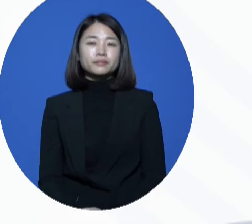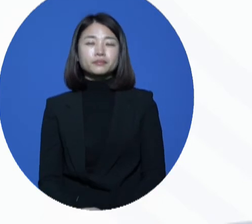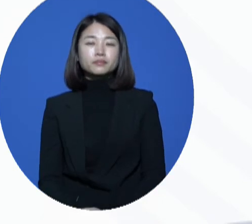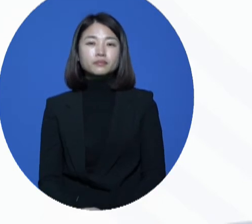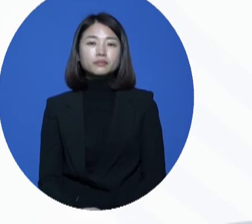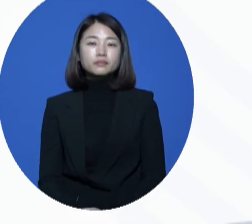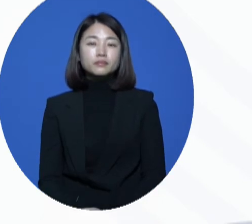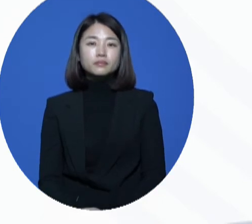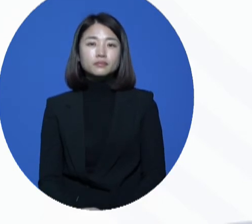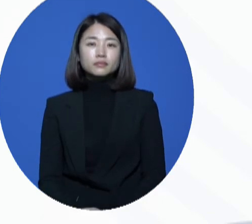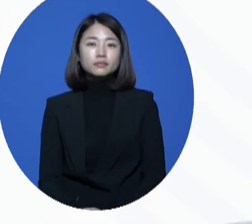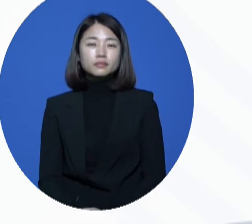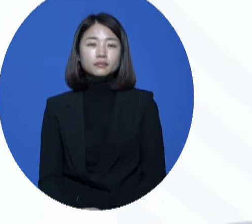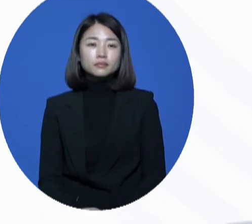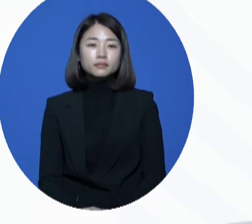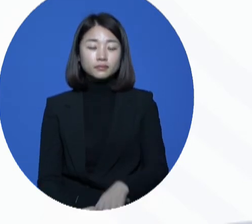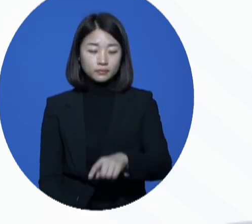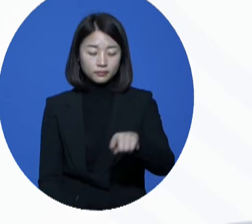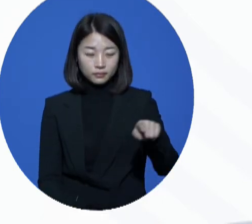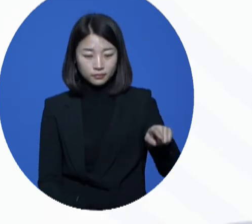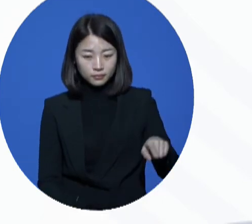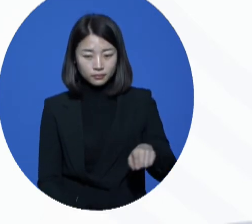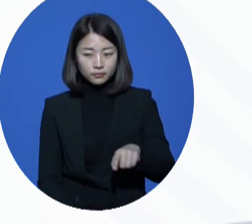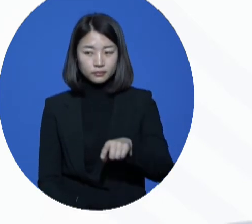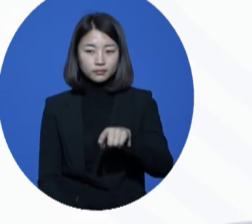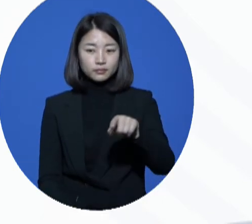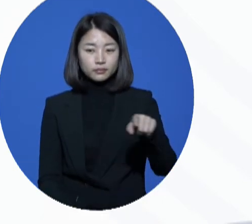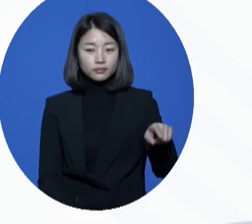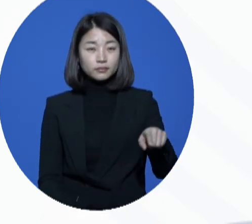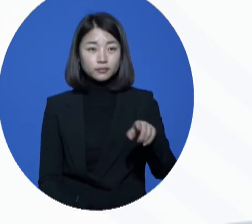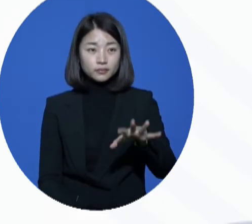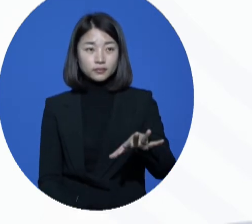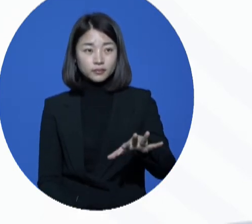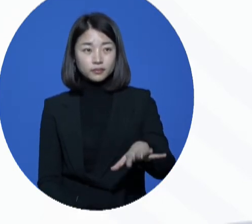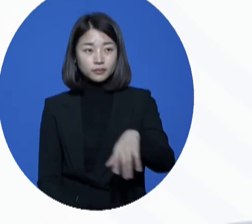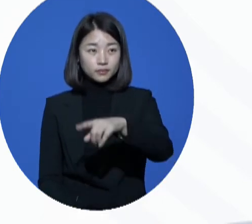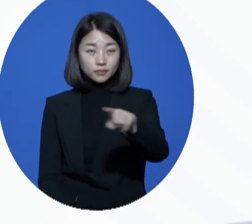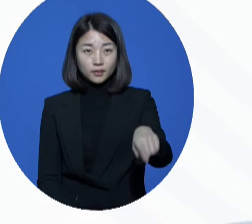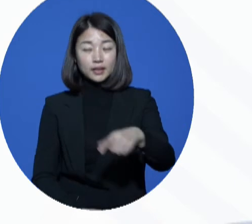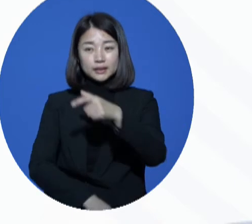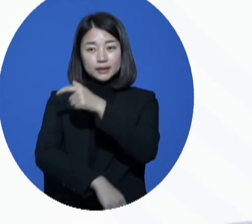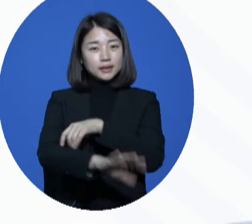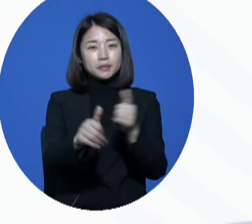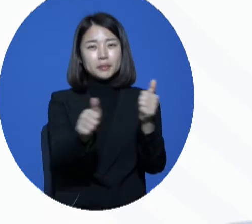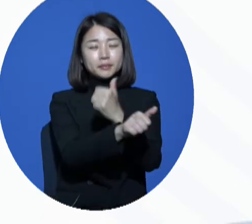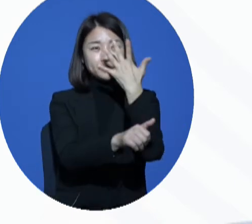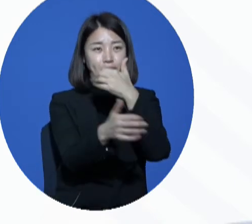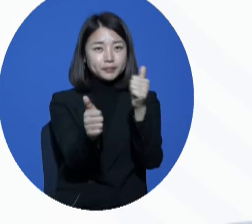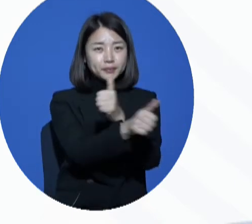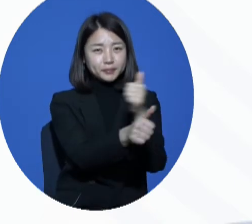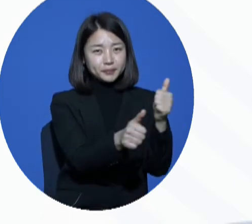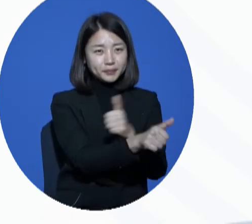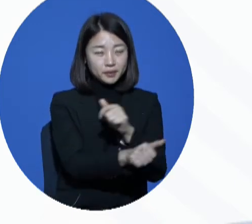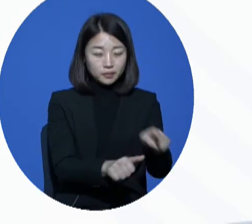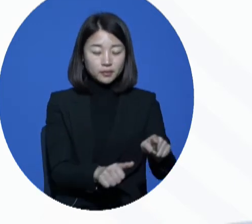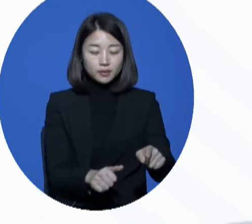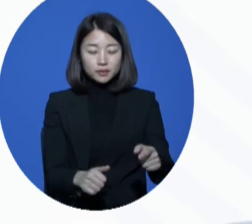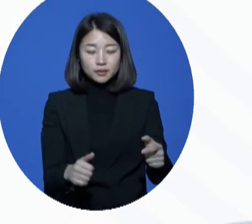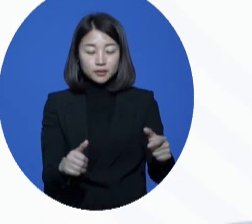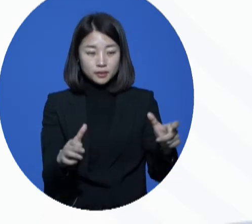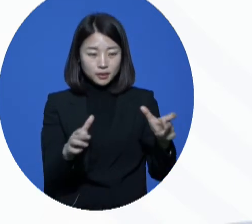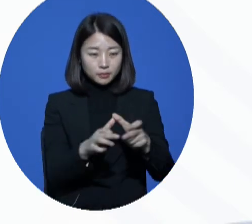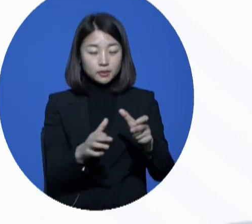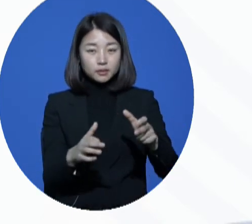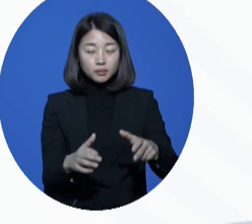다행히 그 이제 인권적인 마인드를 가진 그런 이사님들로 이사회가 교체가 되고 지금은 탈시설을 지원하는